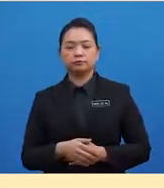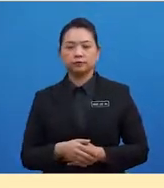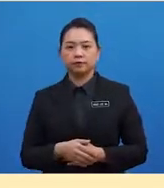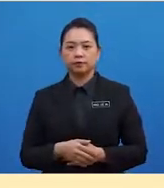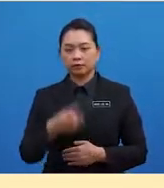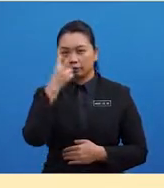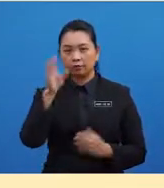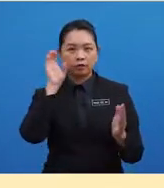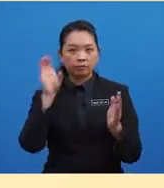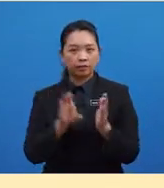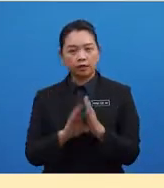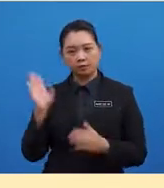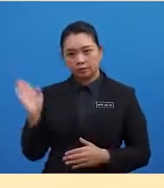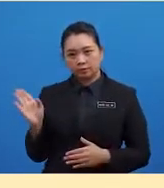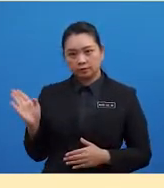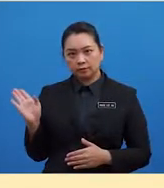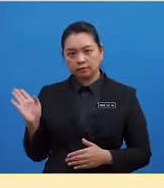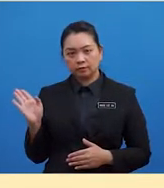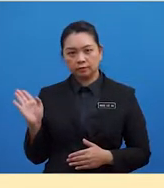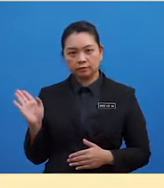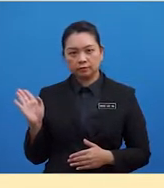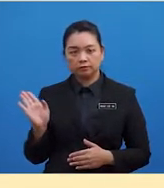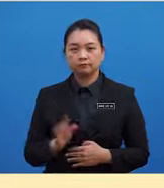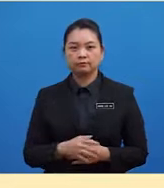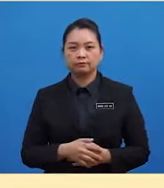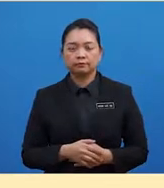sekeliling kita semua yang berkait rapat dengan poligon ini.